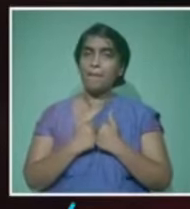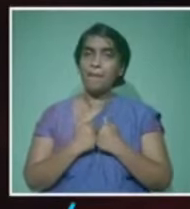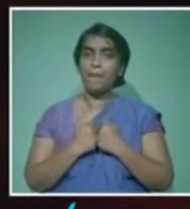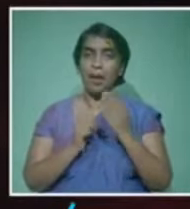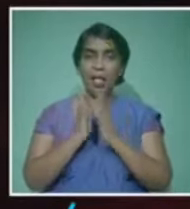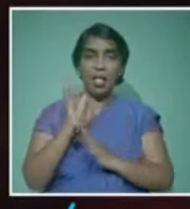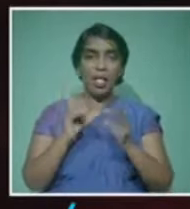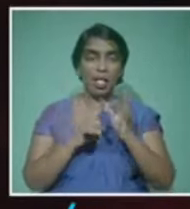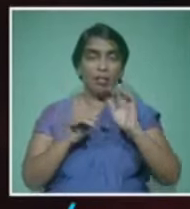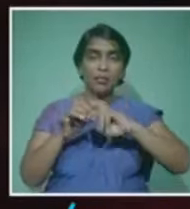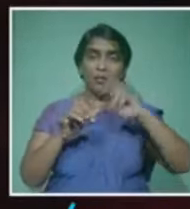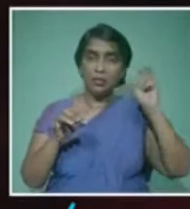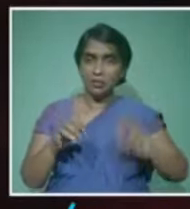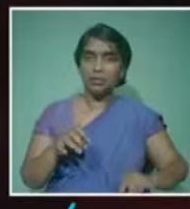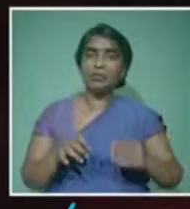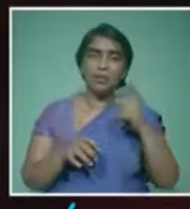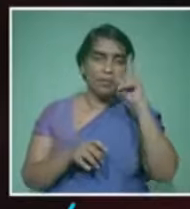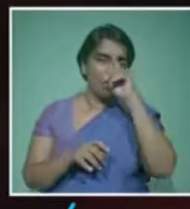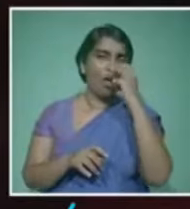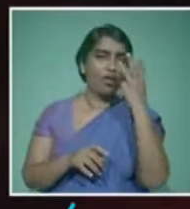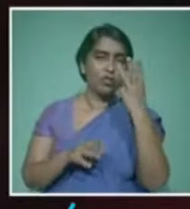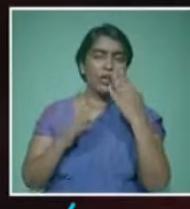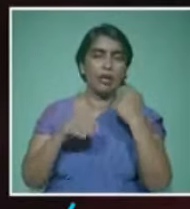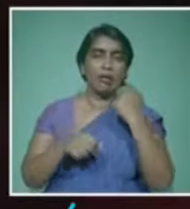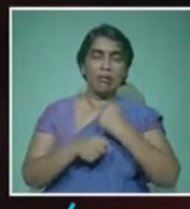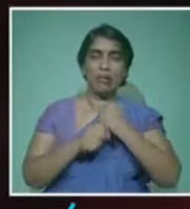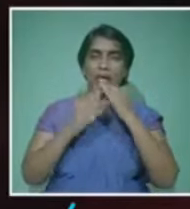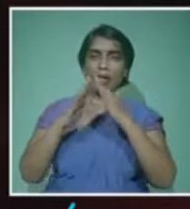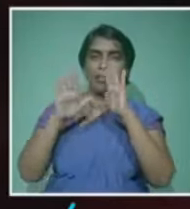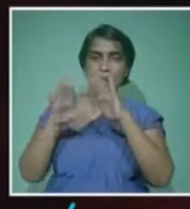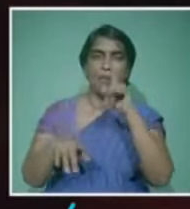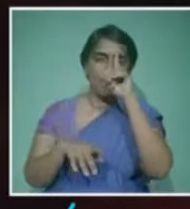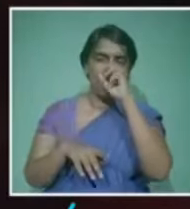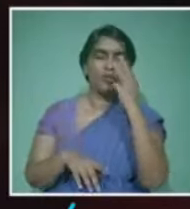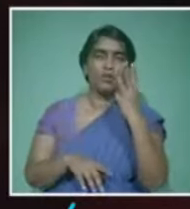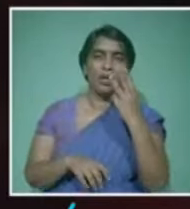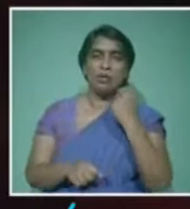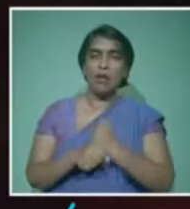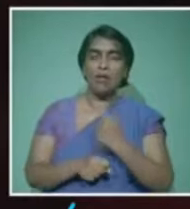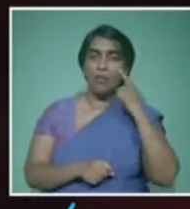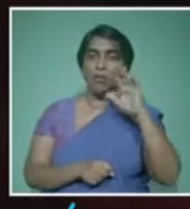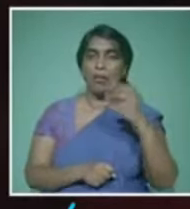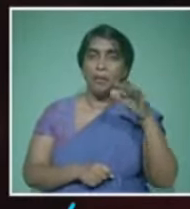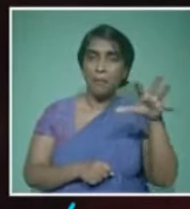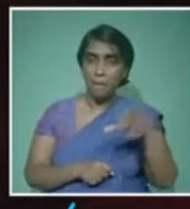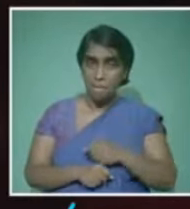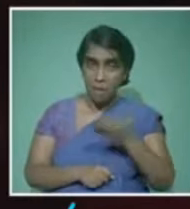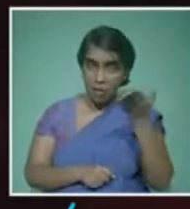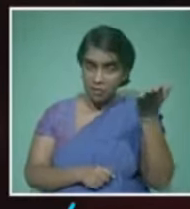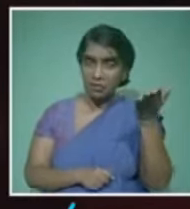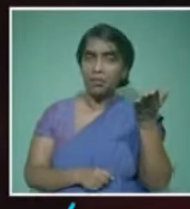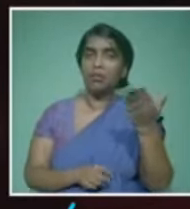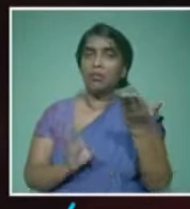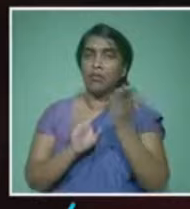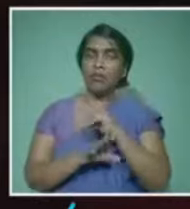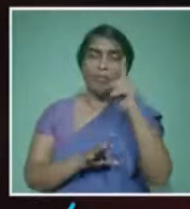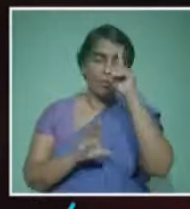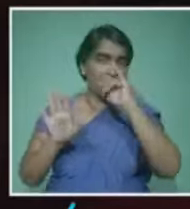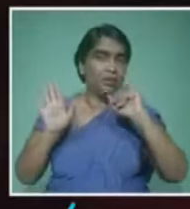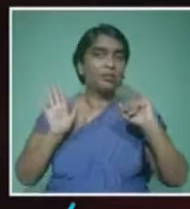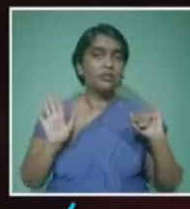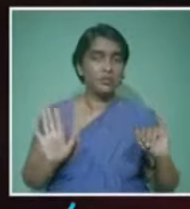दूर इवत्मास नील निवस इन पुलवांकम तीन राज्य मुदल अवभाविता बहुगिय मस